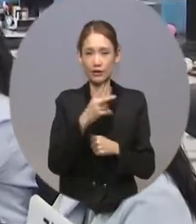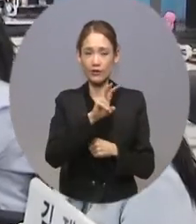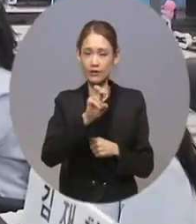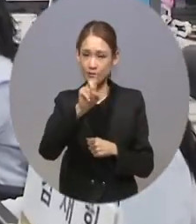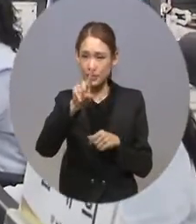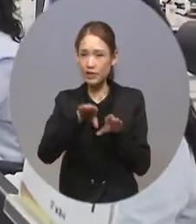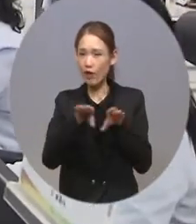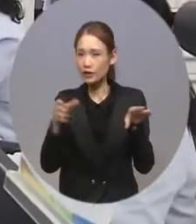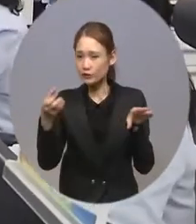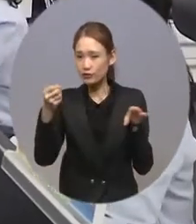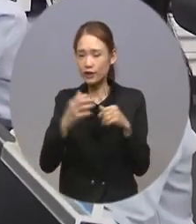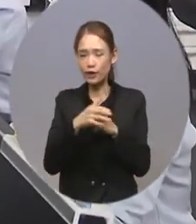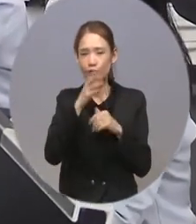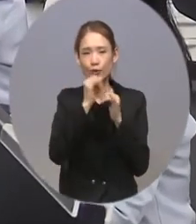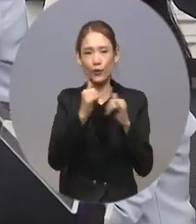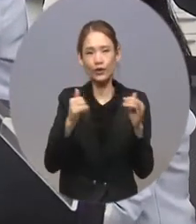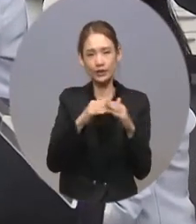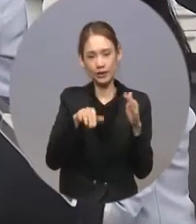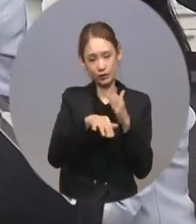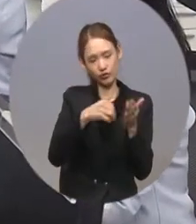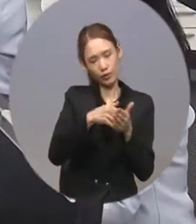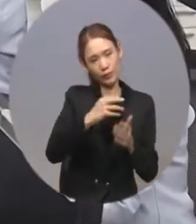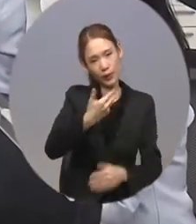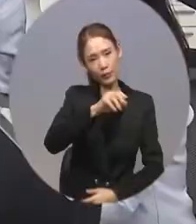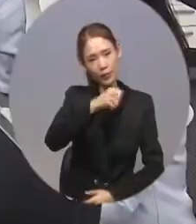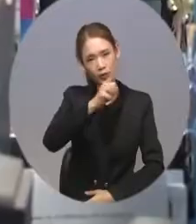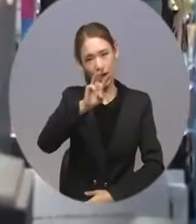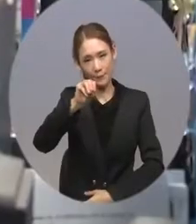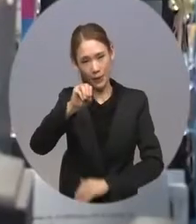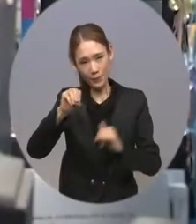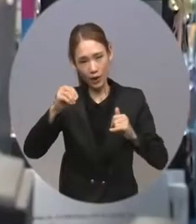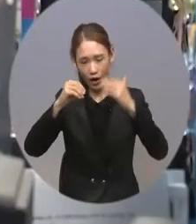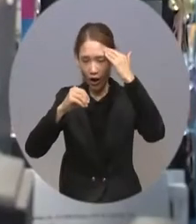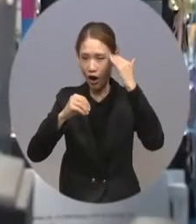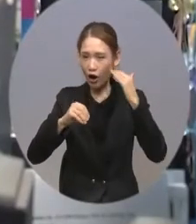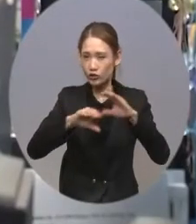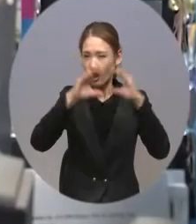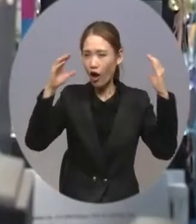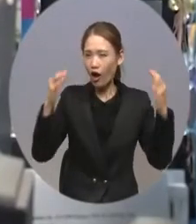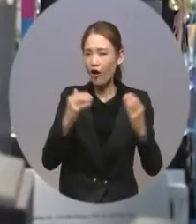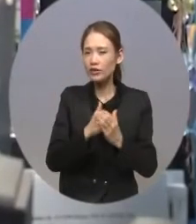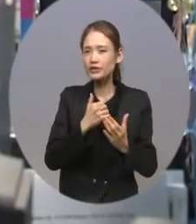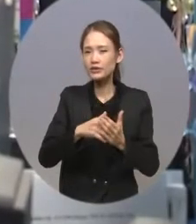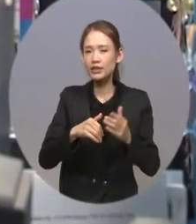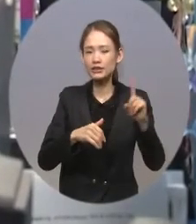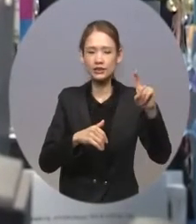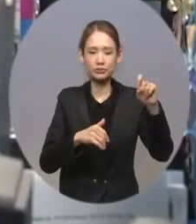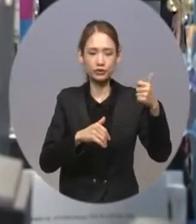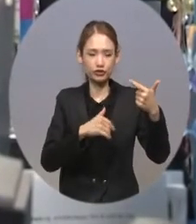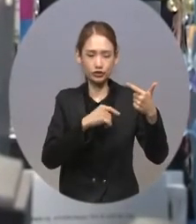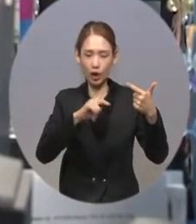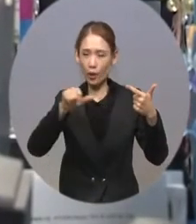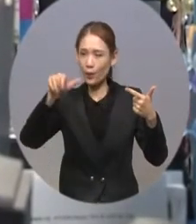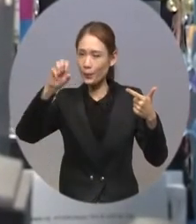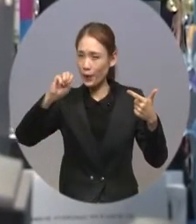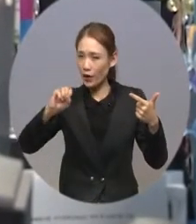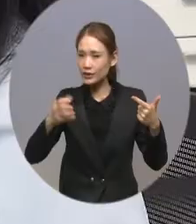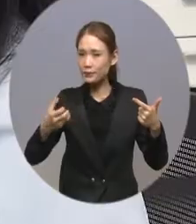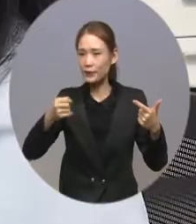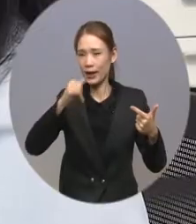2021년도 기준으로 노인 인구가 853만 명으로 우리나라 전체 인구의 16.5%를 차지하고